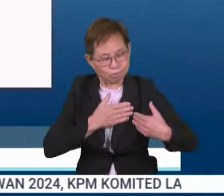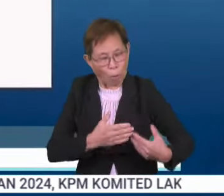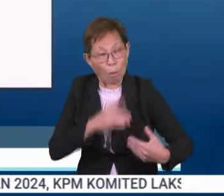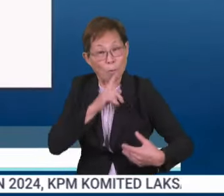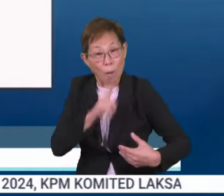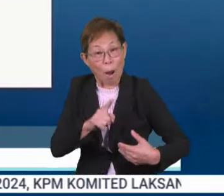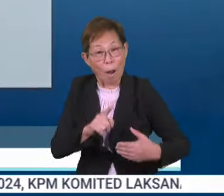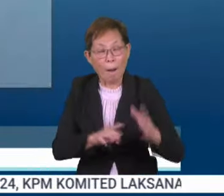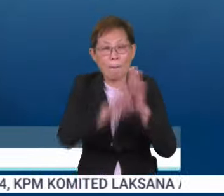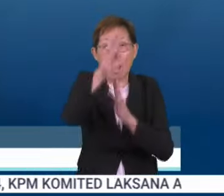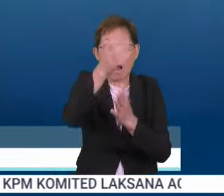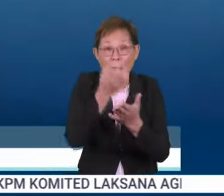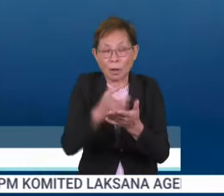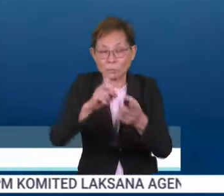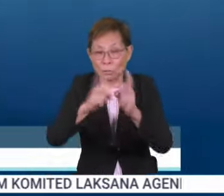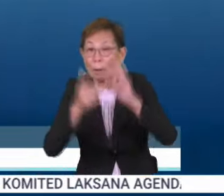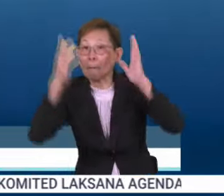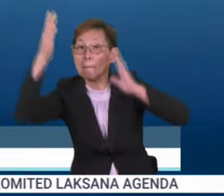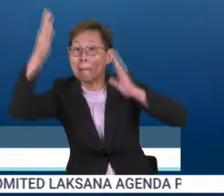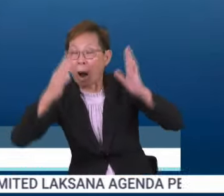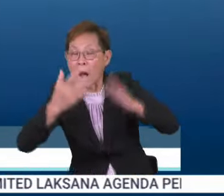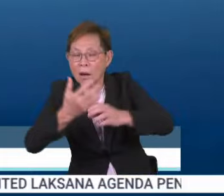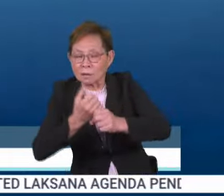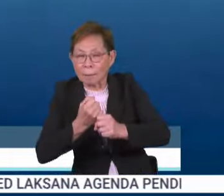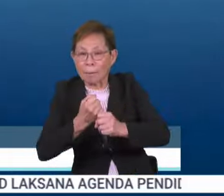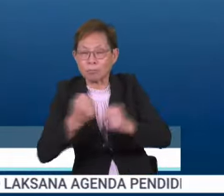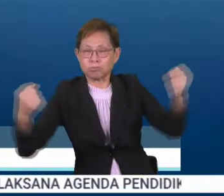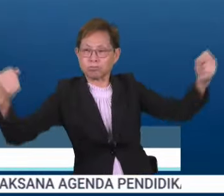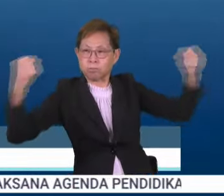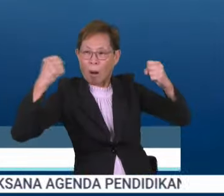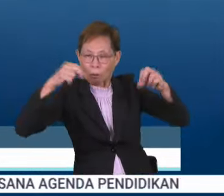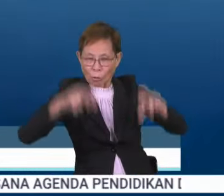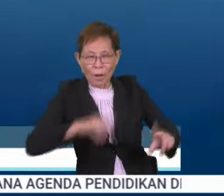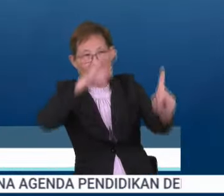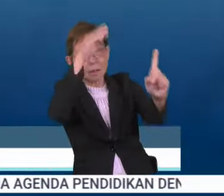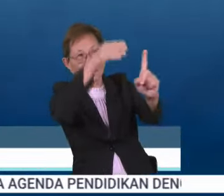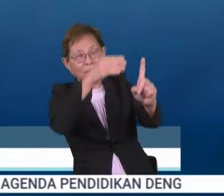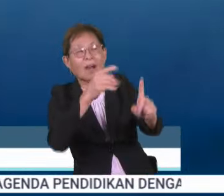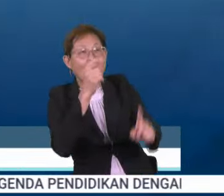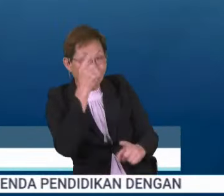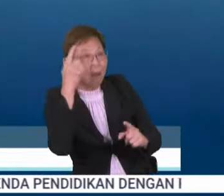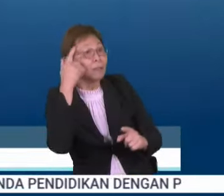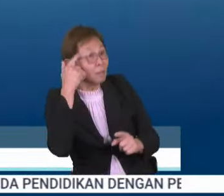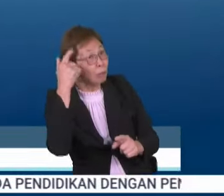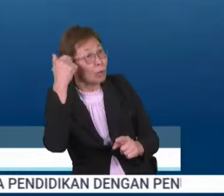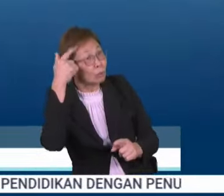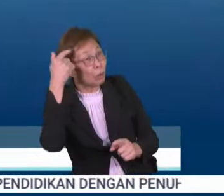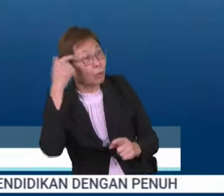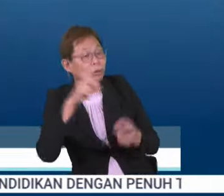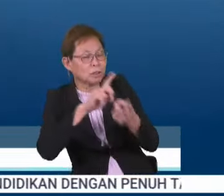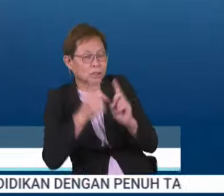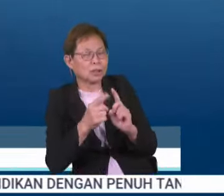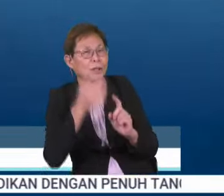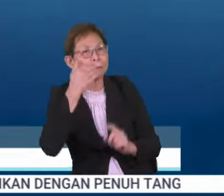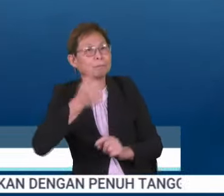agenda pertumbuhan ekonomi digital negara dapat memperkasa rakyat ke arah literasi digital yang